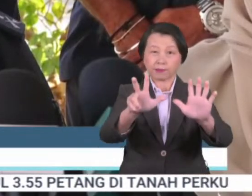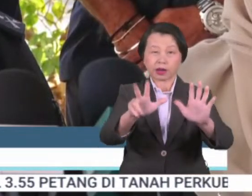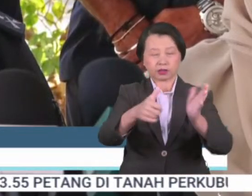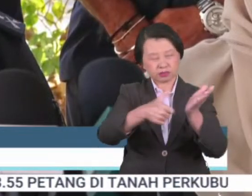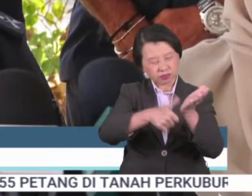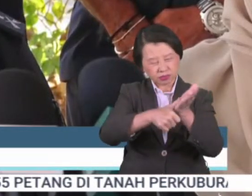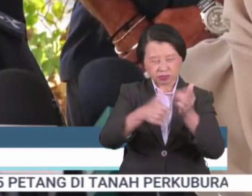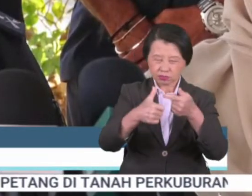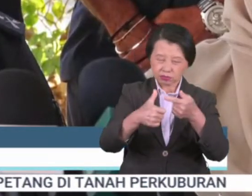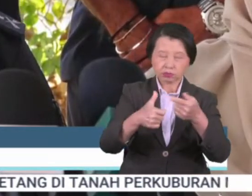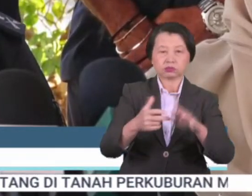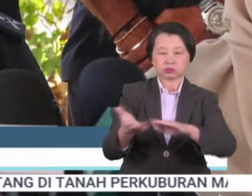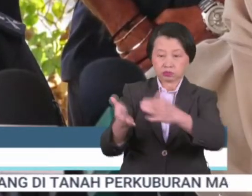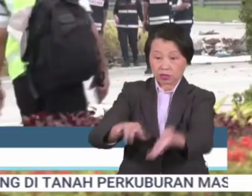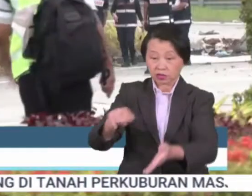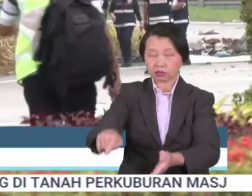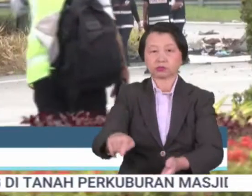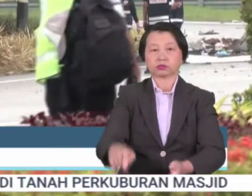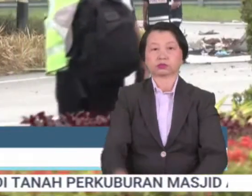identif